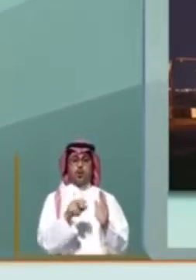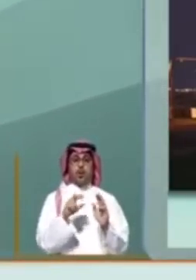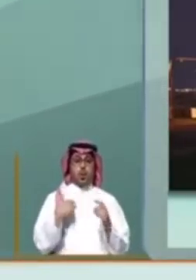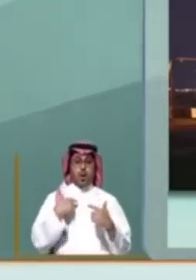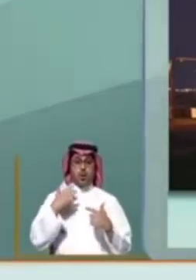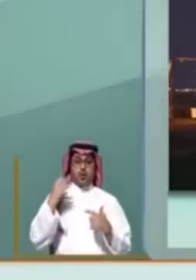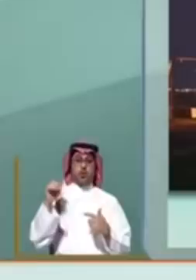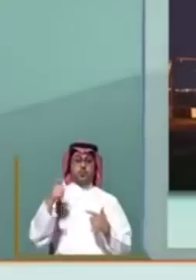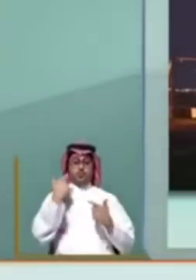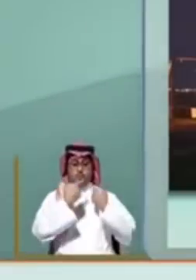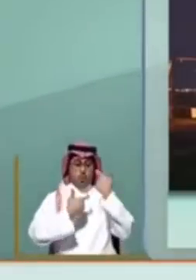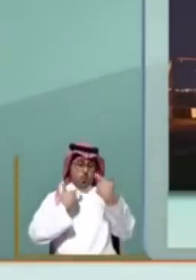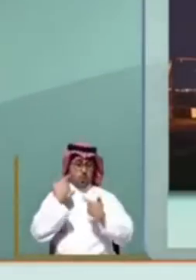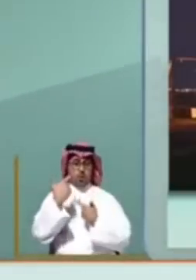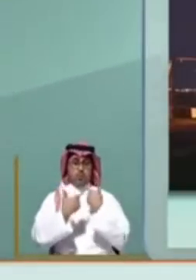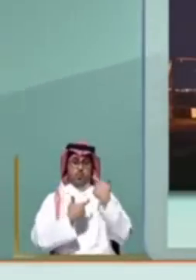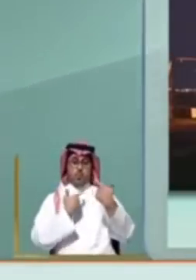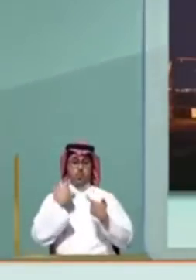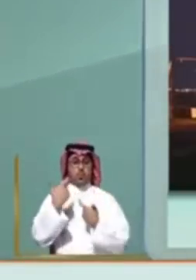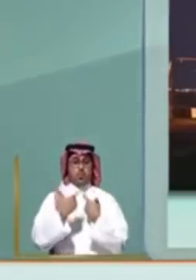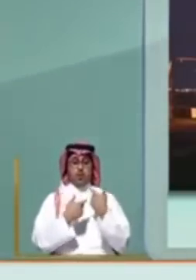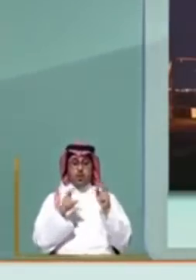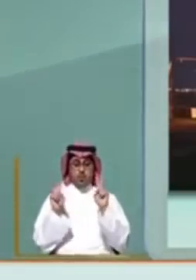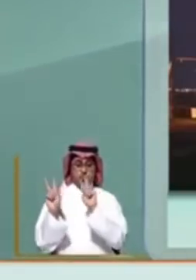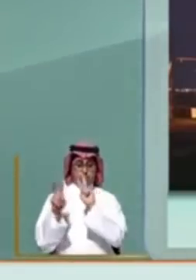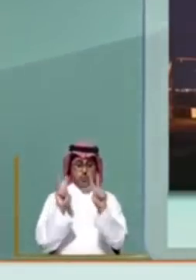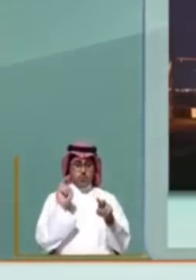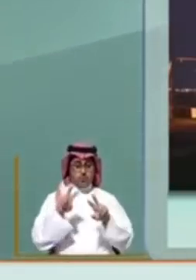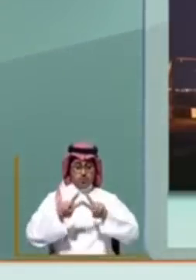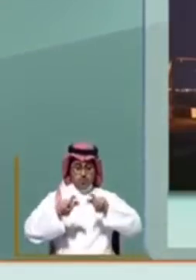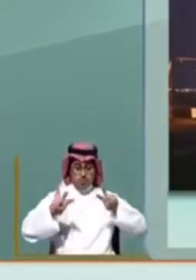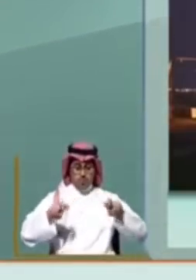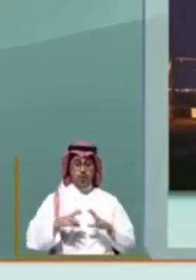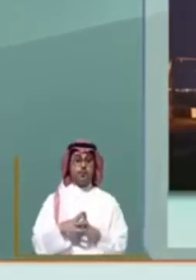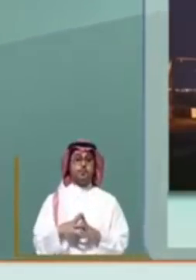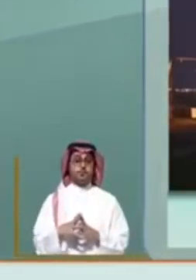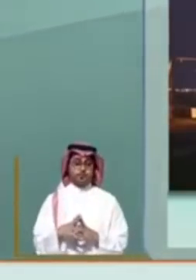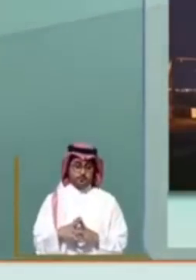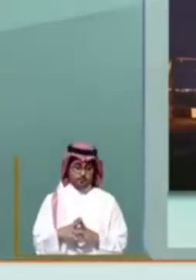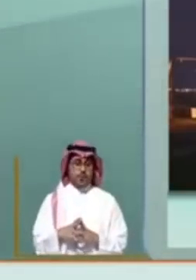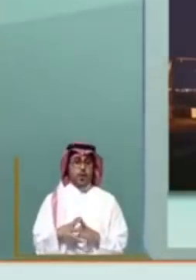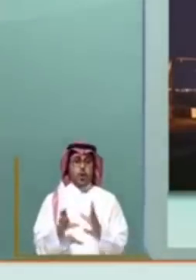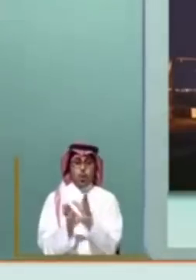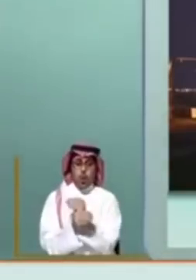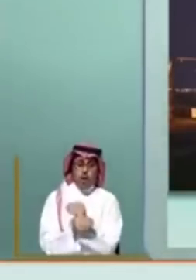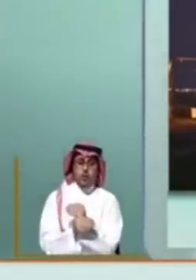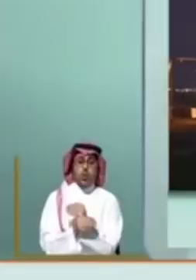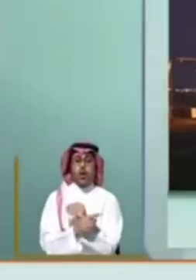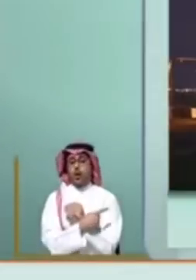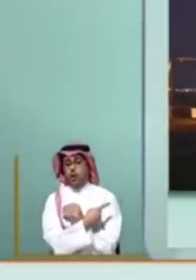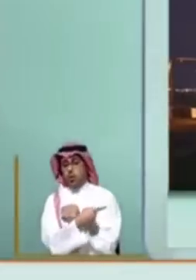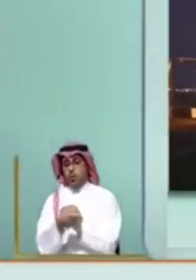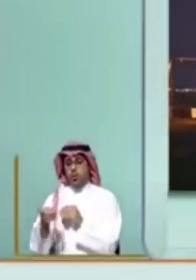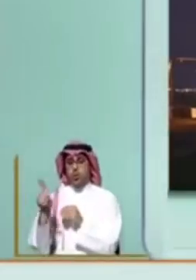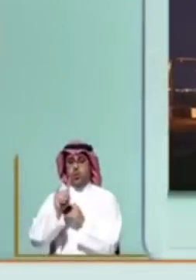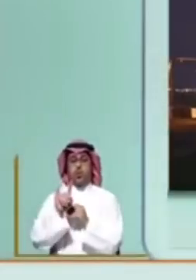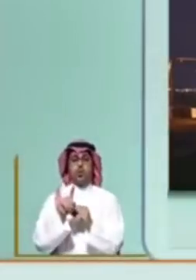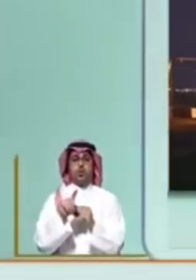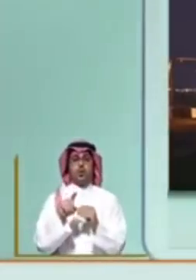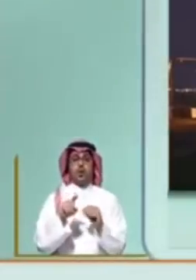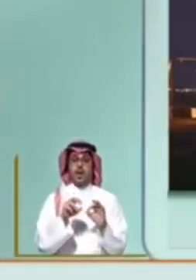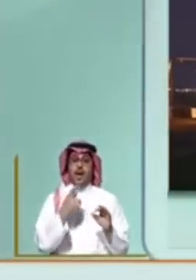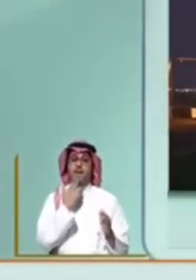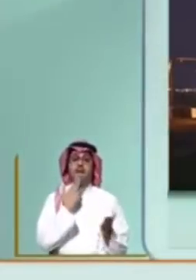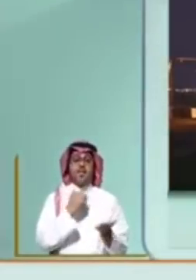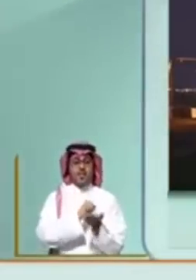الجولات الرقابية المكثفة على المحلات المتعلقة بالصحة العامة وأسواق النفع العام، حيث بلغ إجمالي المنشآت